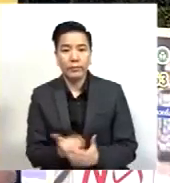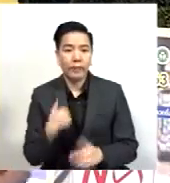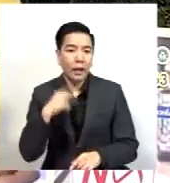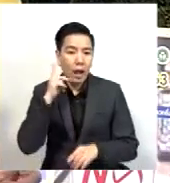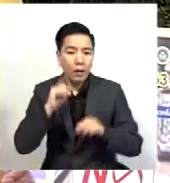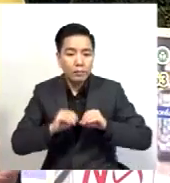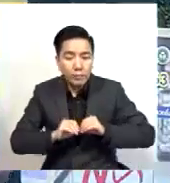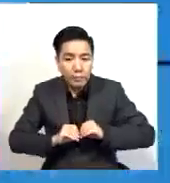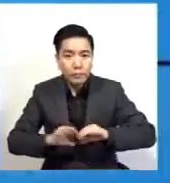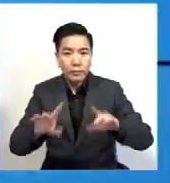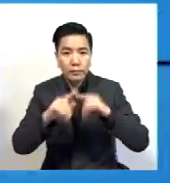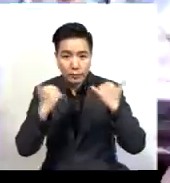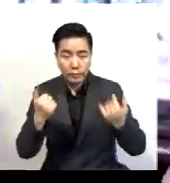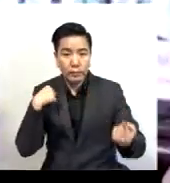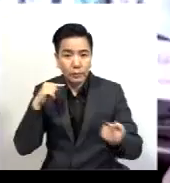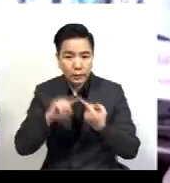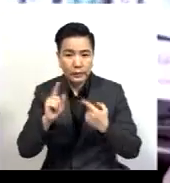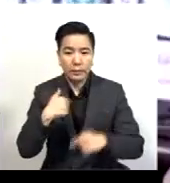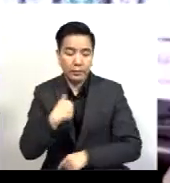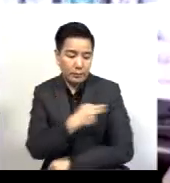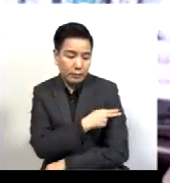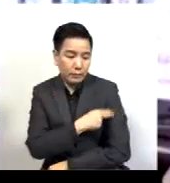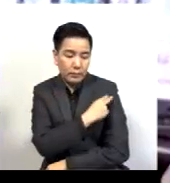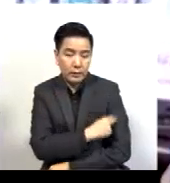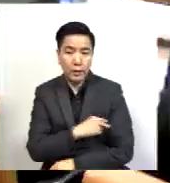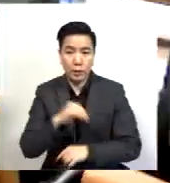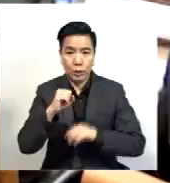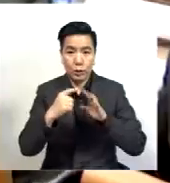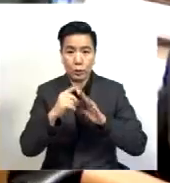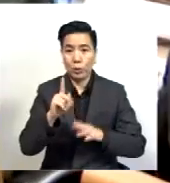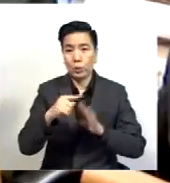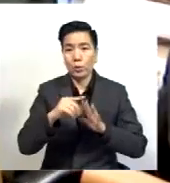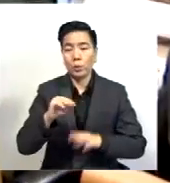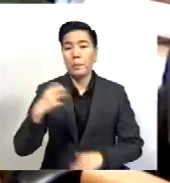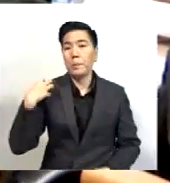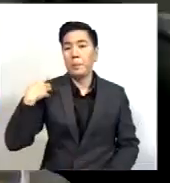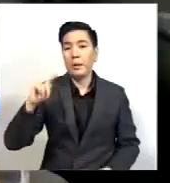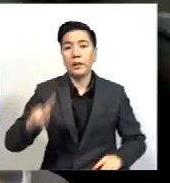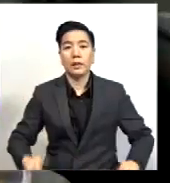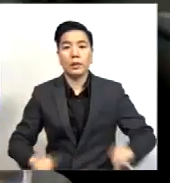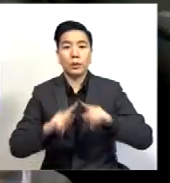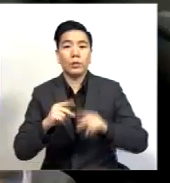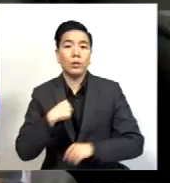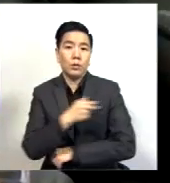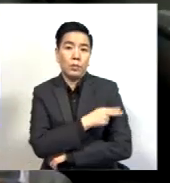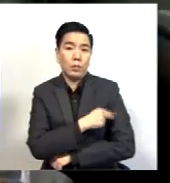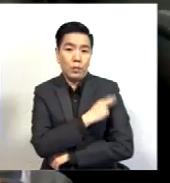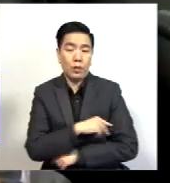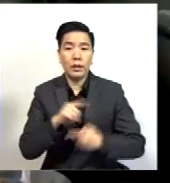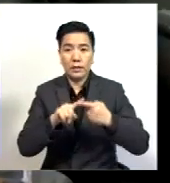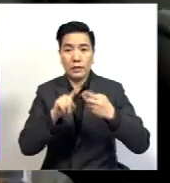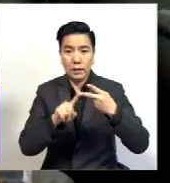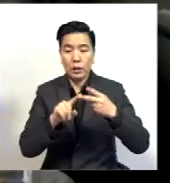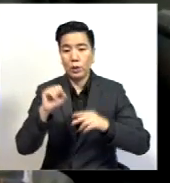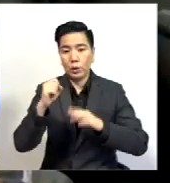จากการแถลงข่าวครั้งนี้นะคะเป็นการแถลงจากนายแพทย์สุขุมกาญจนพิมายปลัดกระทรวงสาธารณสุขและนายแพทย์สุว